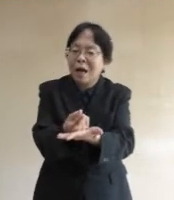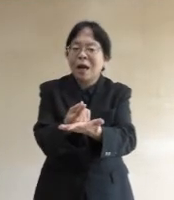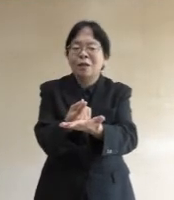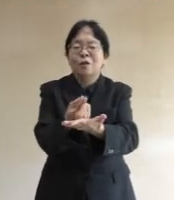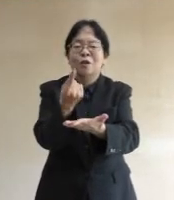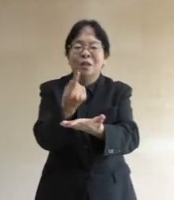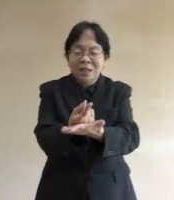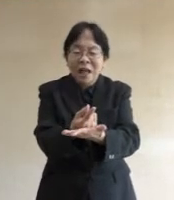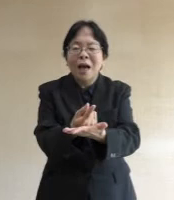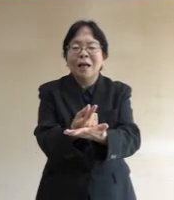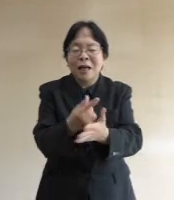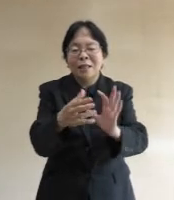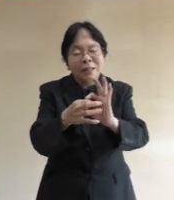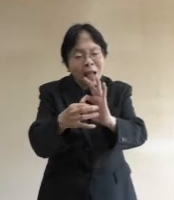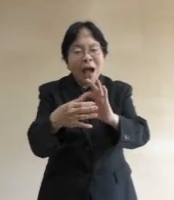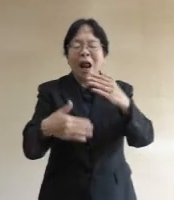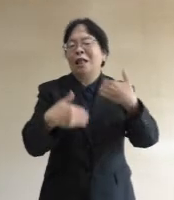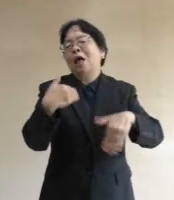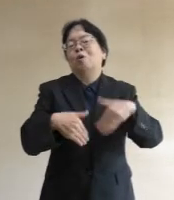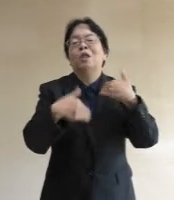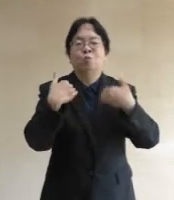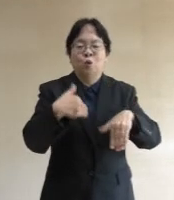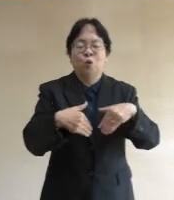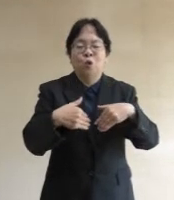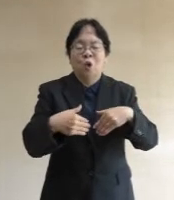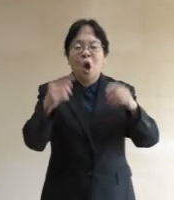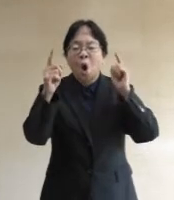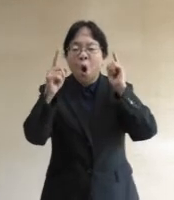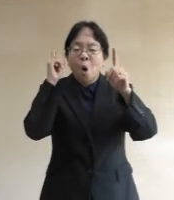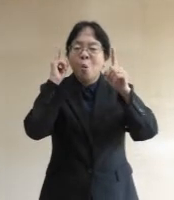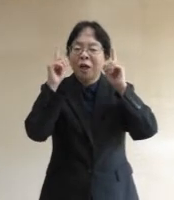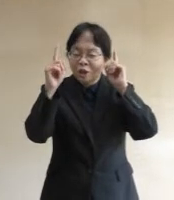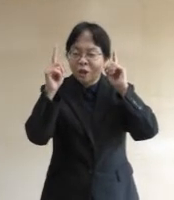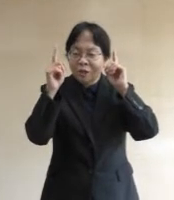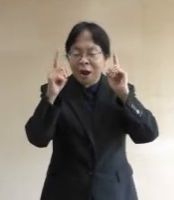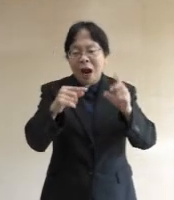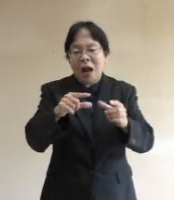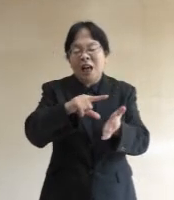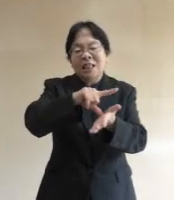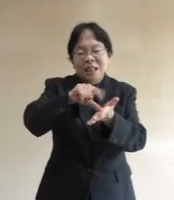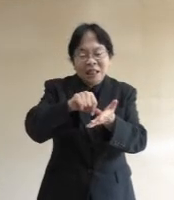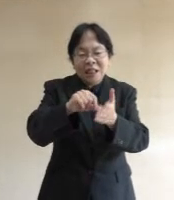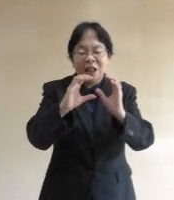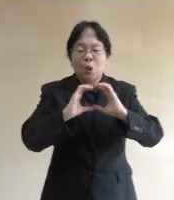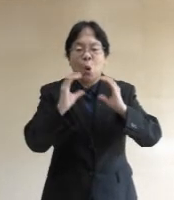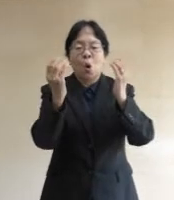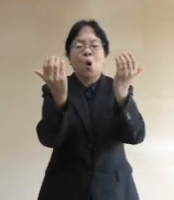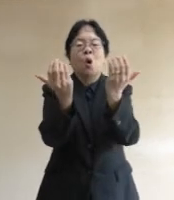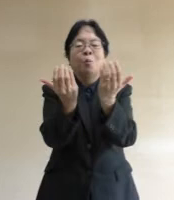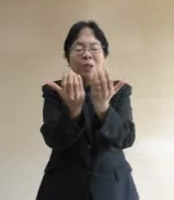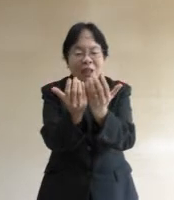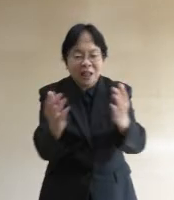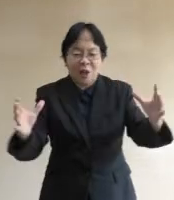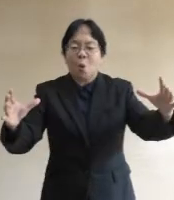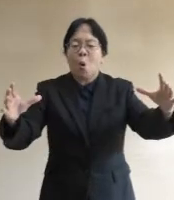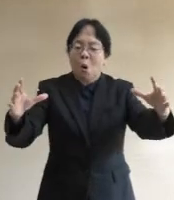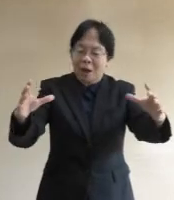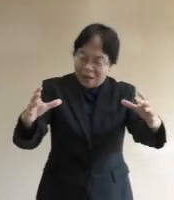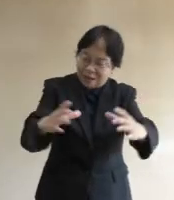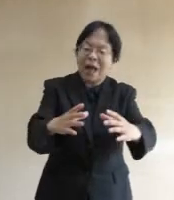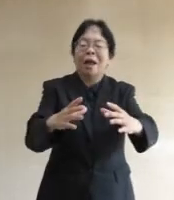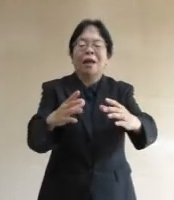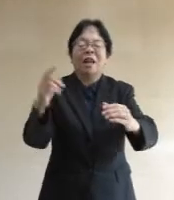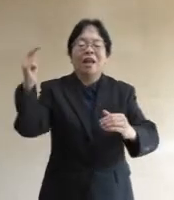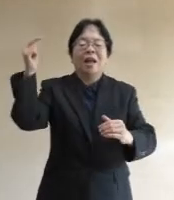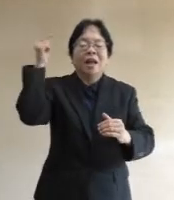すると、うん、いうことを参加して楽しむ、うん、そういう意味でこのお祭りっていうのは地域の、まあ、コミュニティをこうかなりこう、